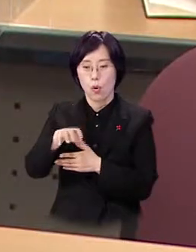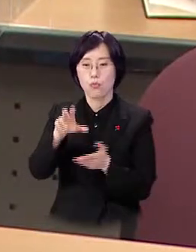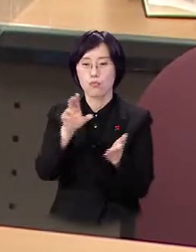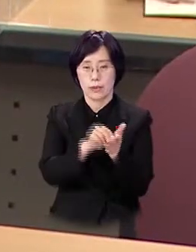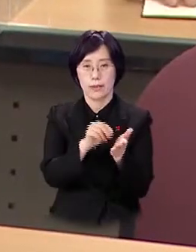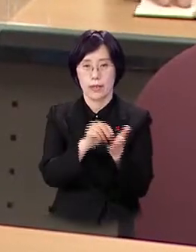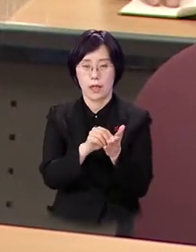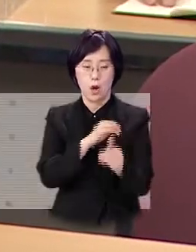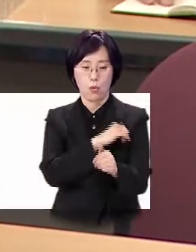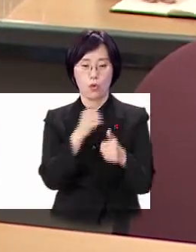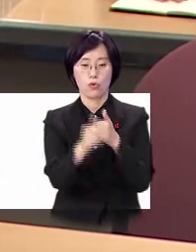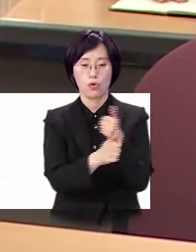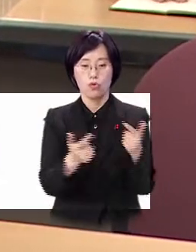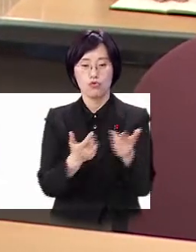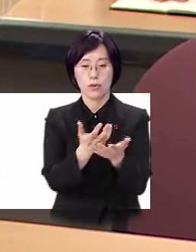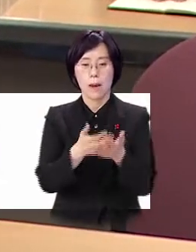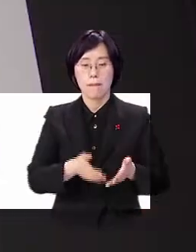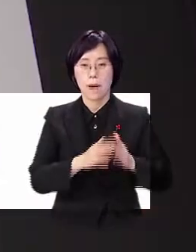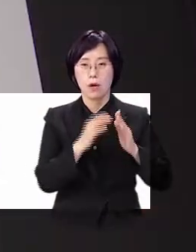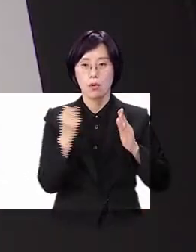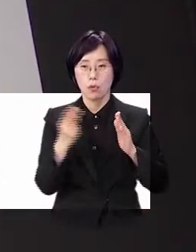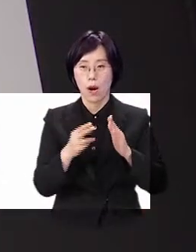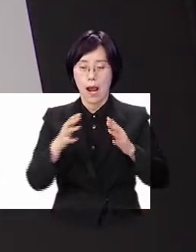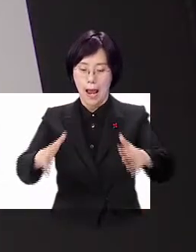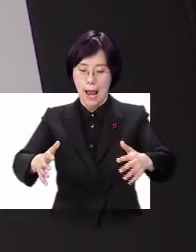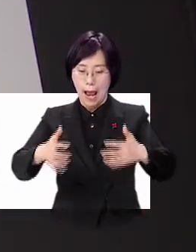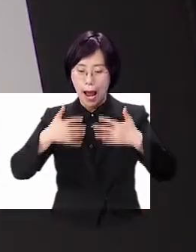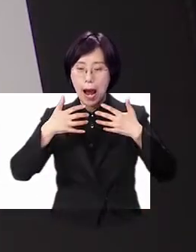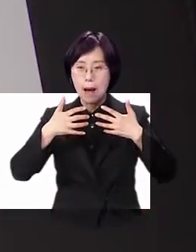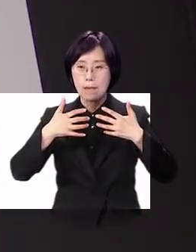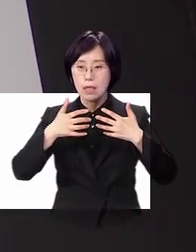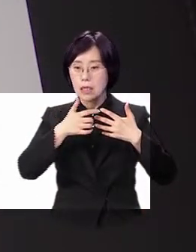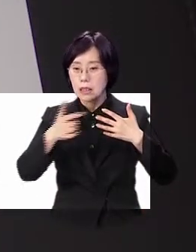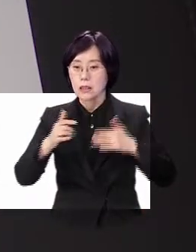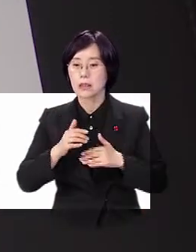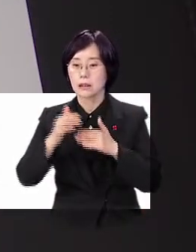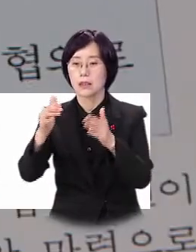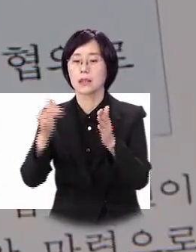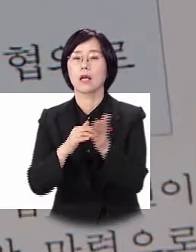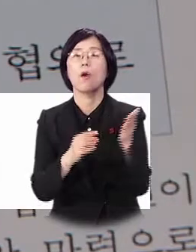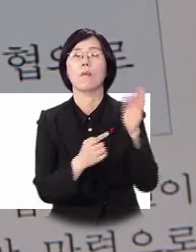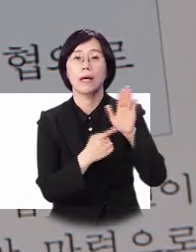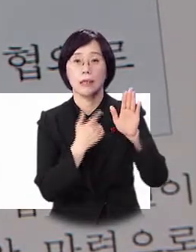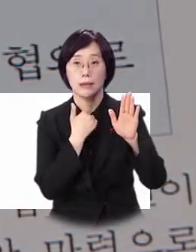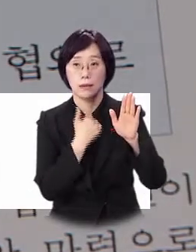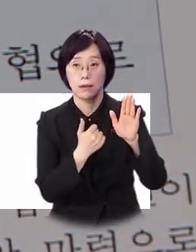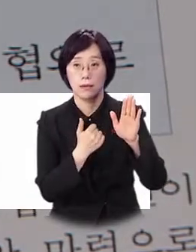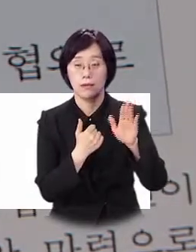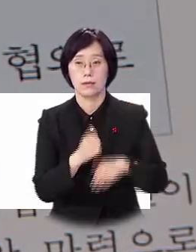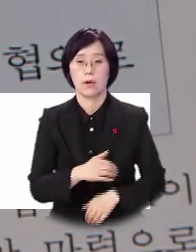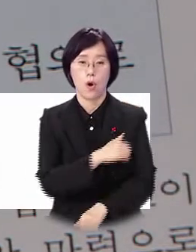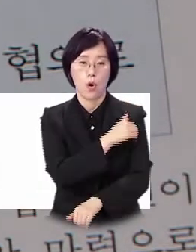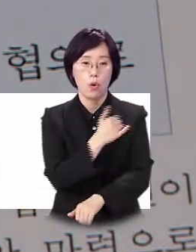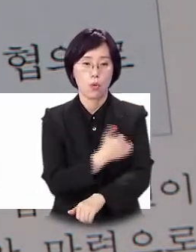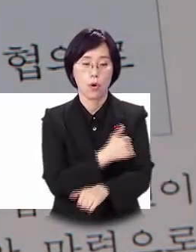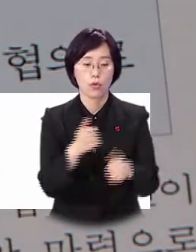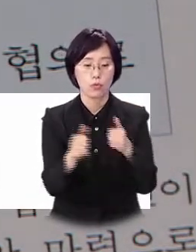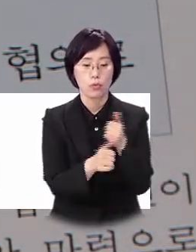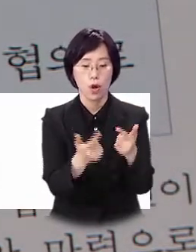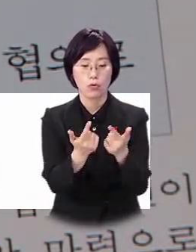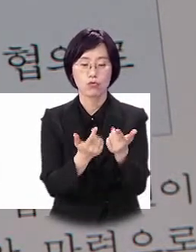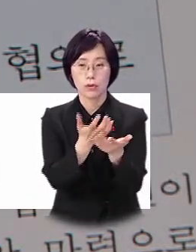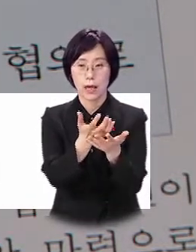문제가 권익위의 중재안 마련과 잠정 합의로 큰 진전을 이뤘다고 밝혔습니다. 권익위의